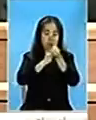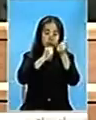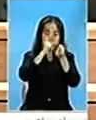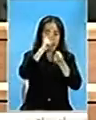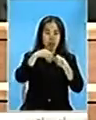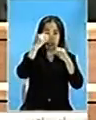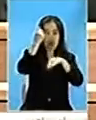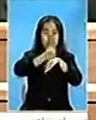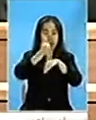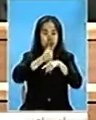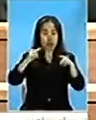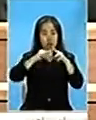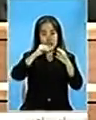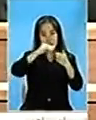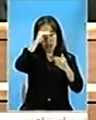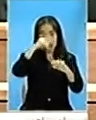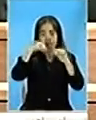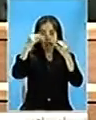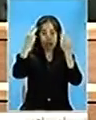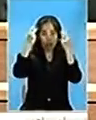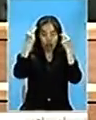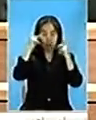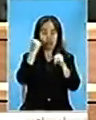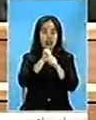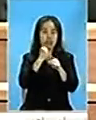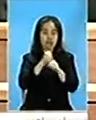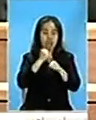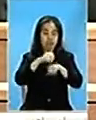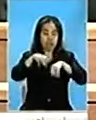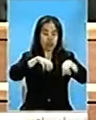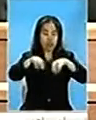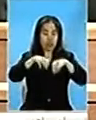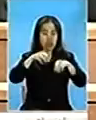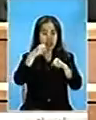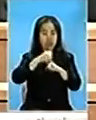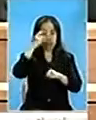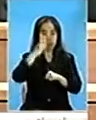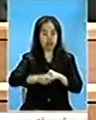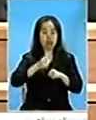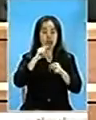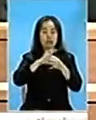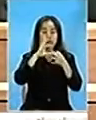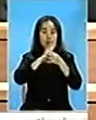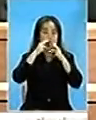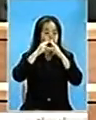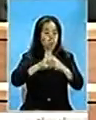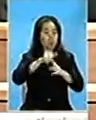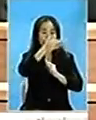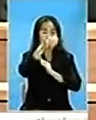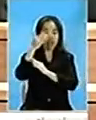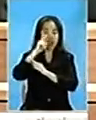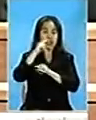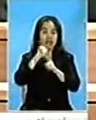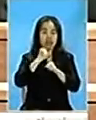การกระทรวงสาธารณสุขการให้นายกรัฐมนตรีลงมาจัดทำเรื่องนี้ให้เป็นวาระแห่งชาติแล้วก็จะเป็นผล